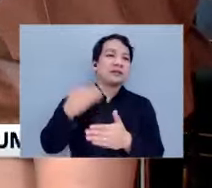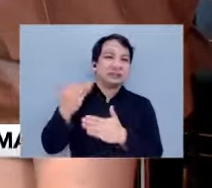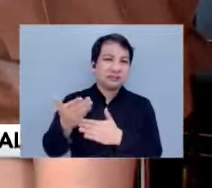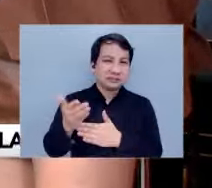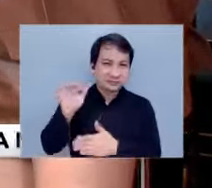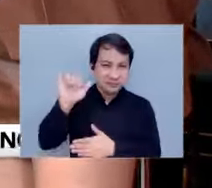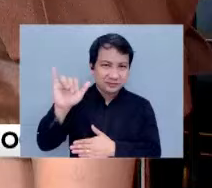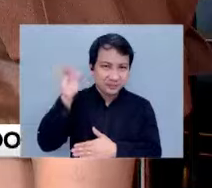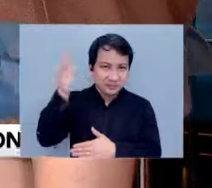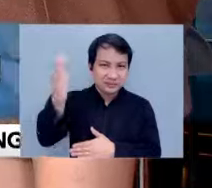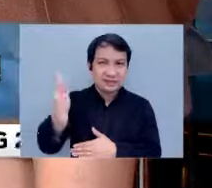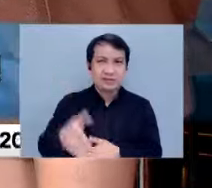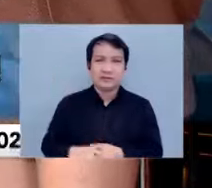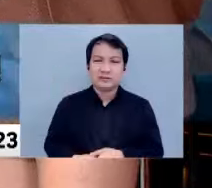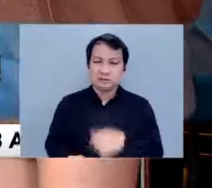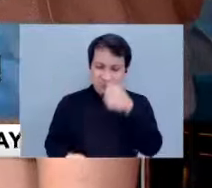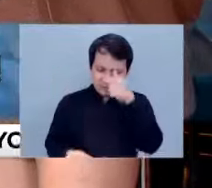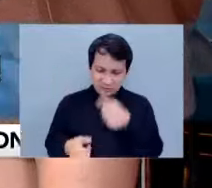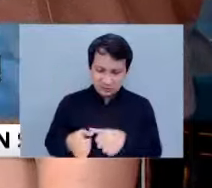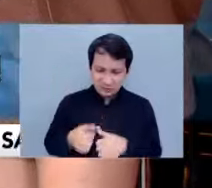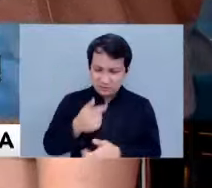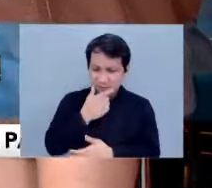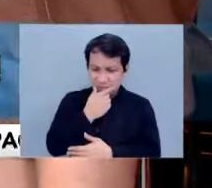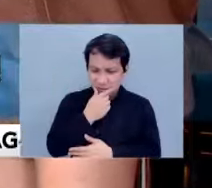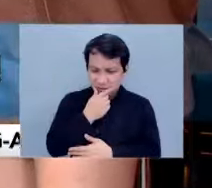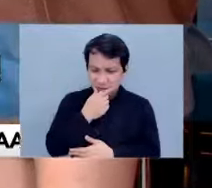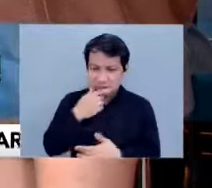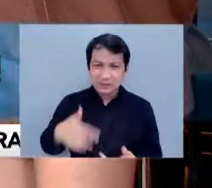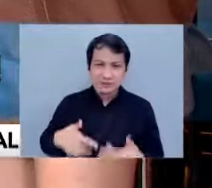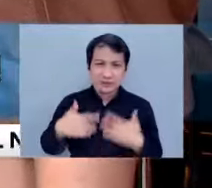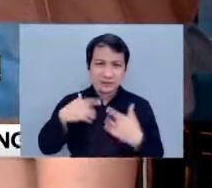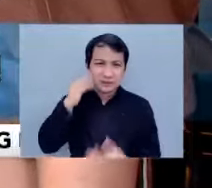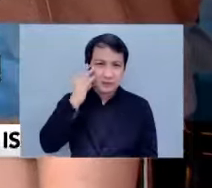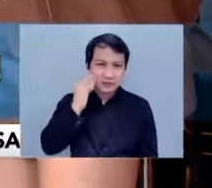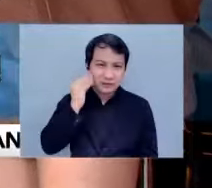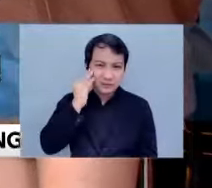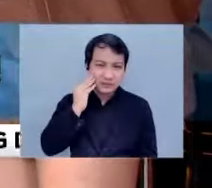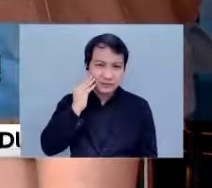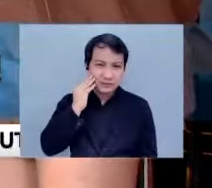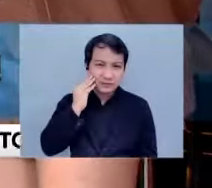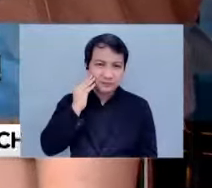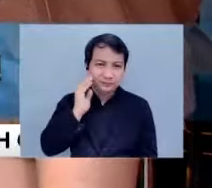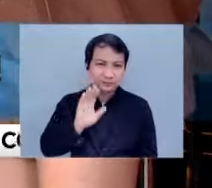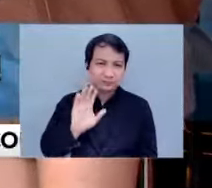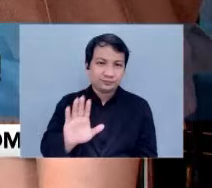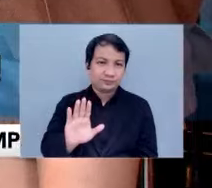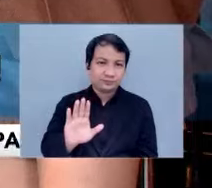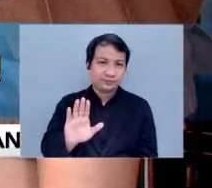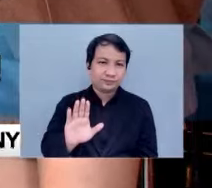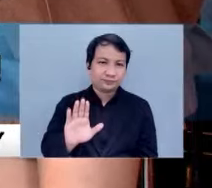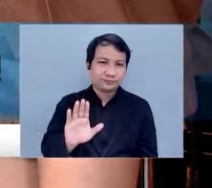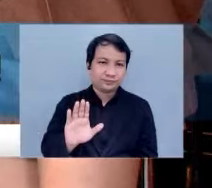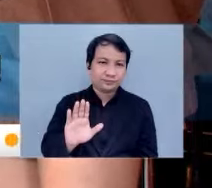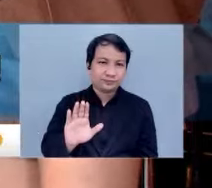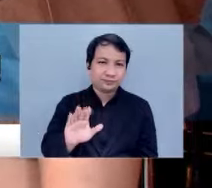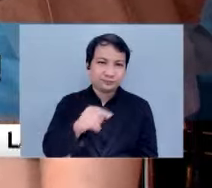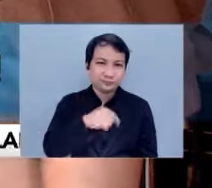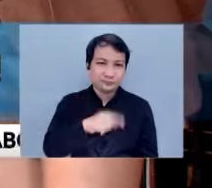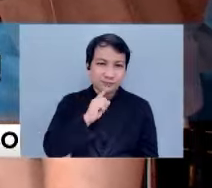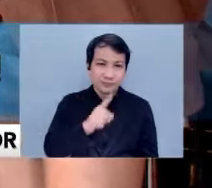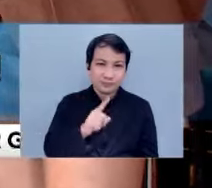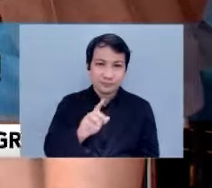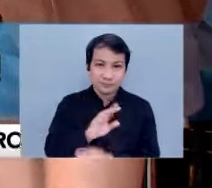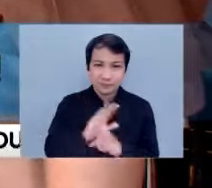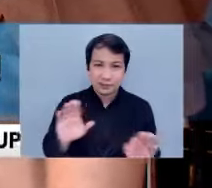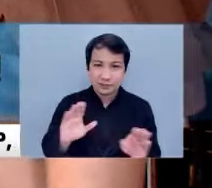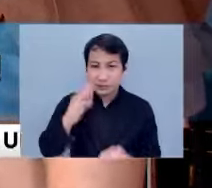Tapos may naalala lang akong malalim na life experience na bumabagabag sa akin nung time na yun. Tapos, pag hindi ka talaga makatulog,